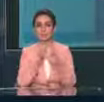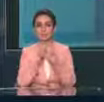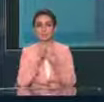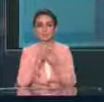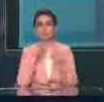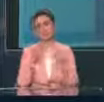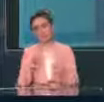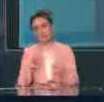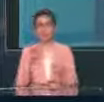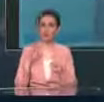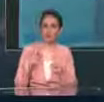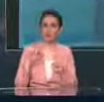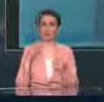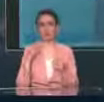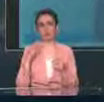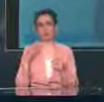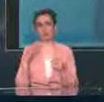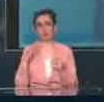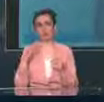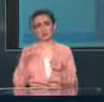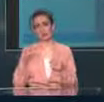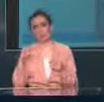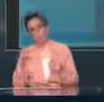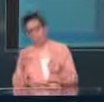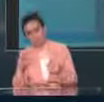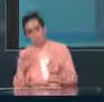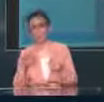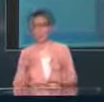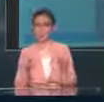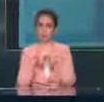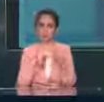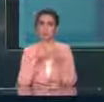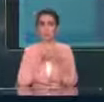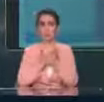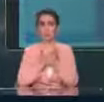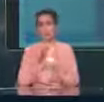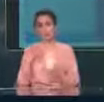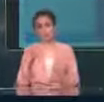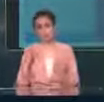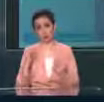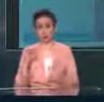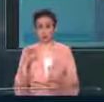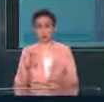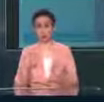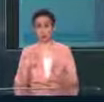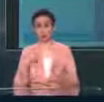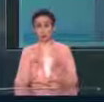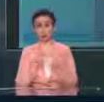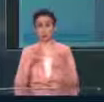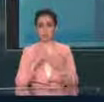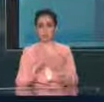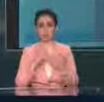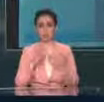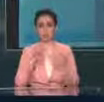сказать значит и этого того и так далее например ну вот мы с мамой решили значит испечь